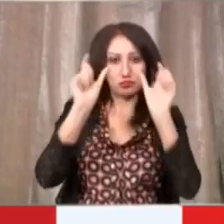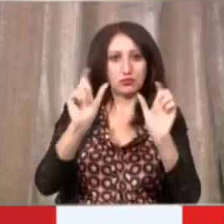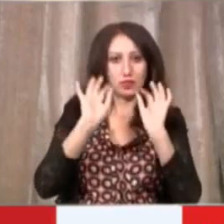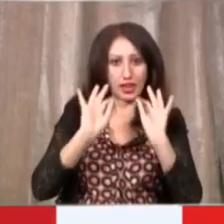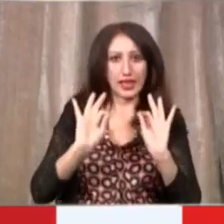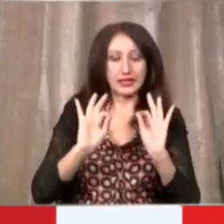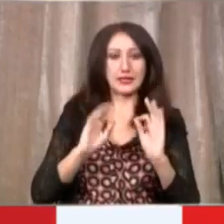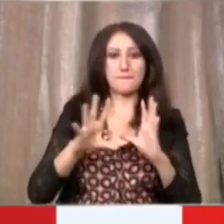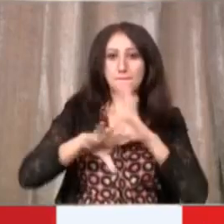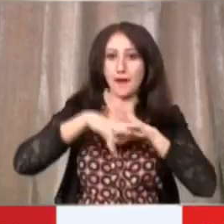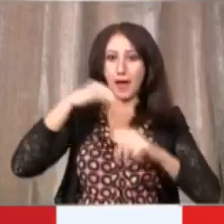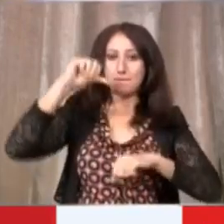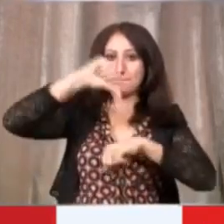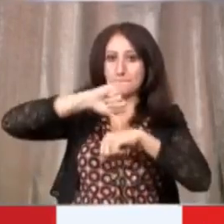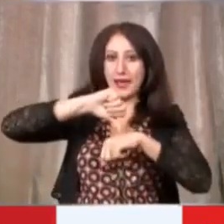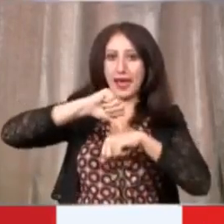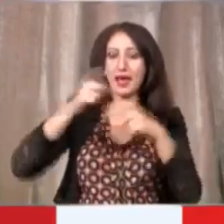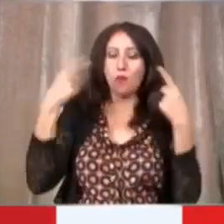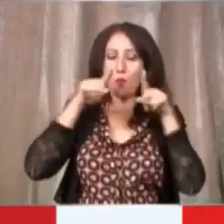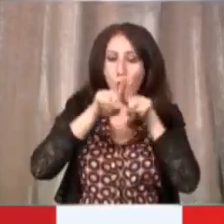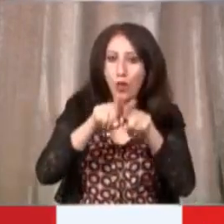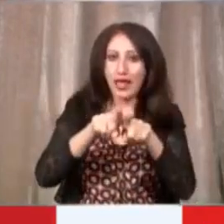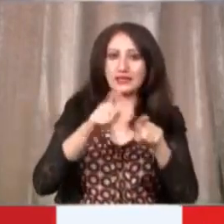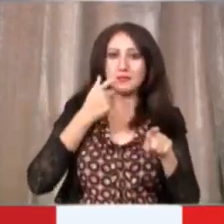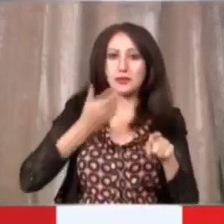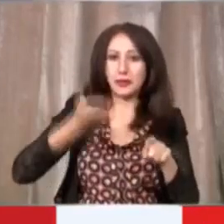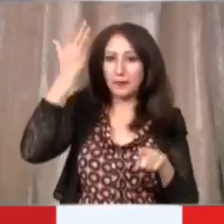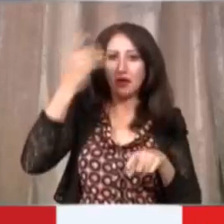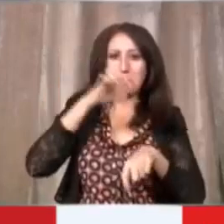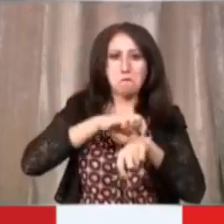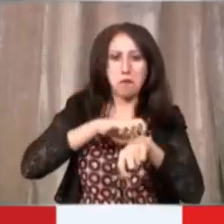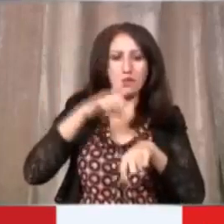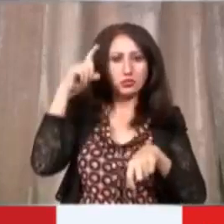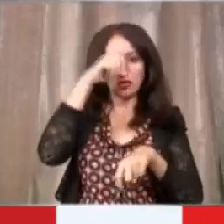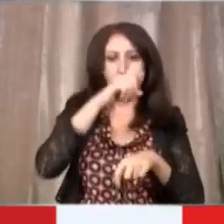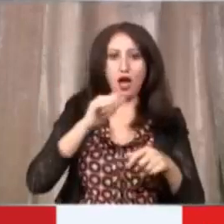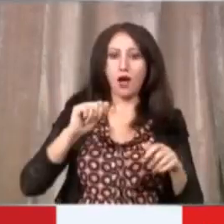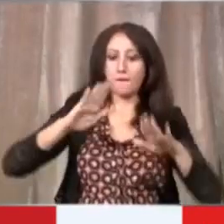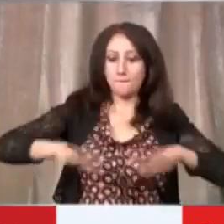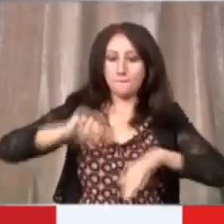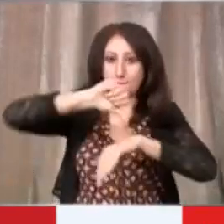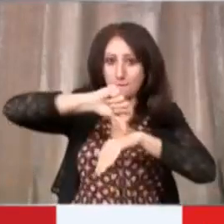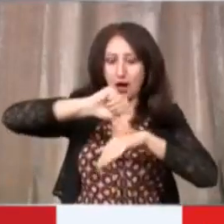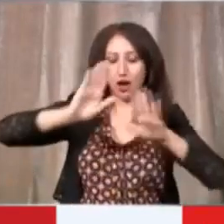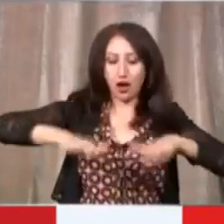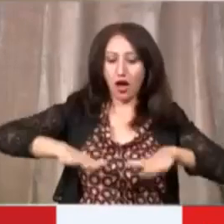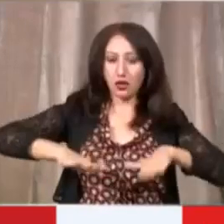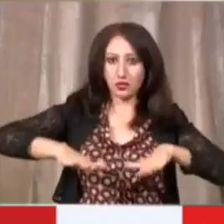من حيث التجهيز الاماكن المناسبه في اللجان بتبقى دور ارضي لذوي